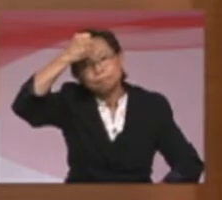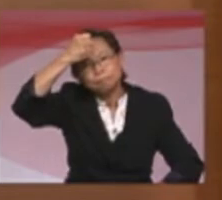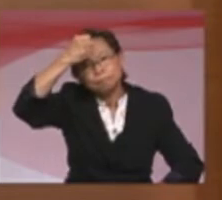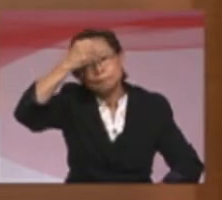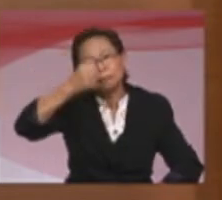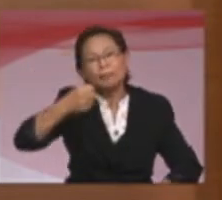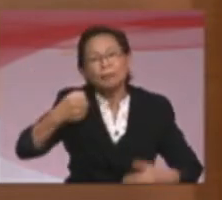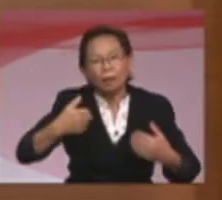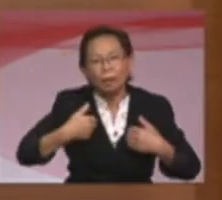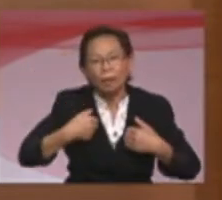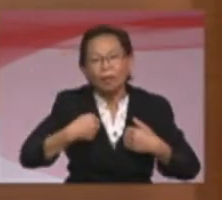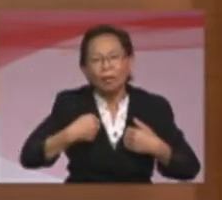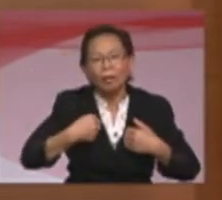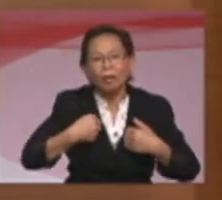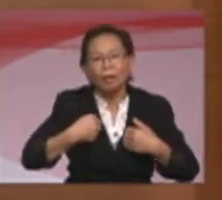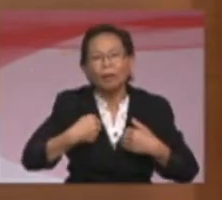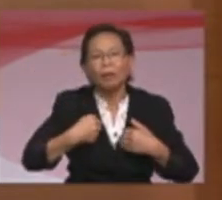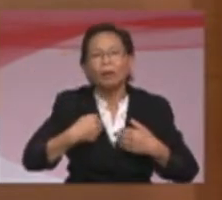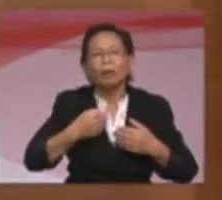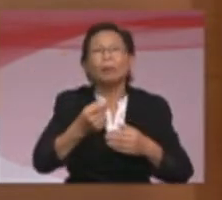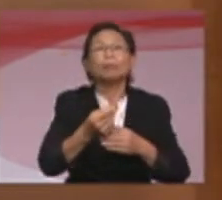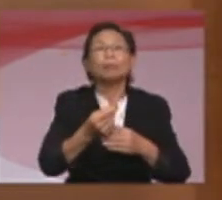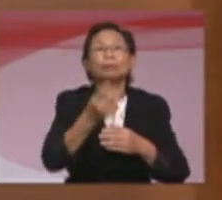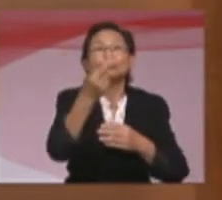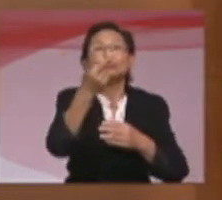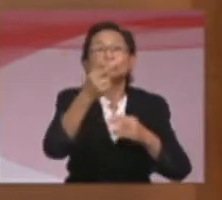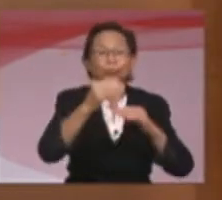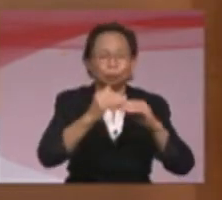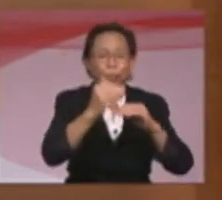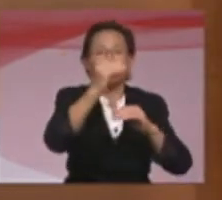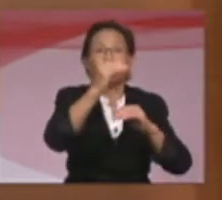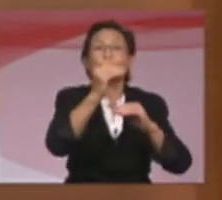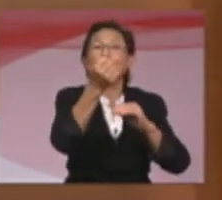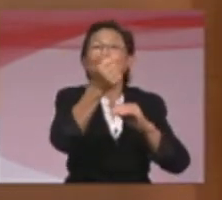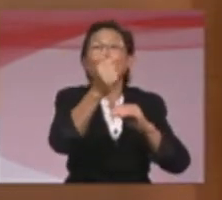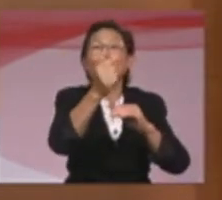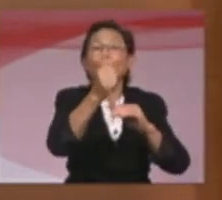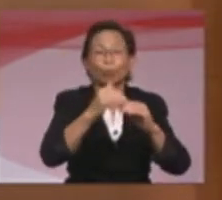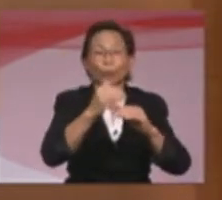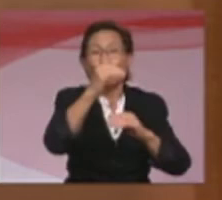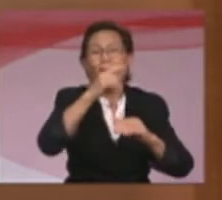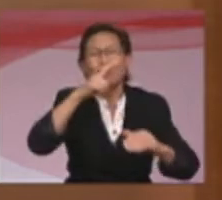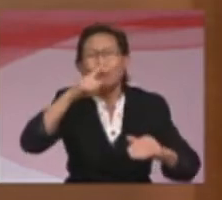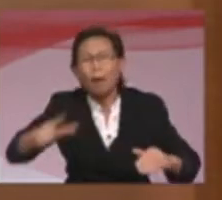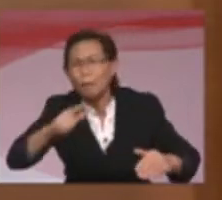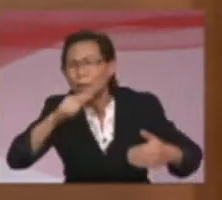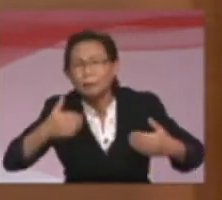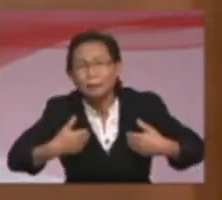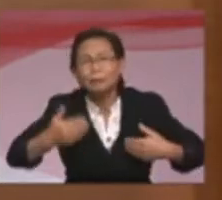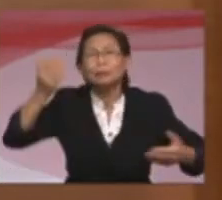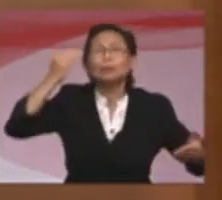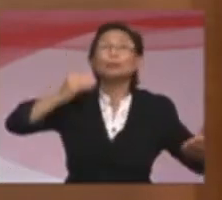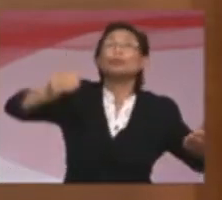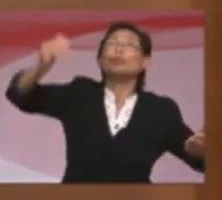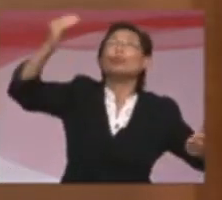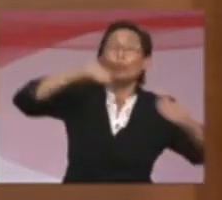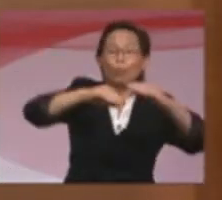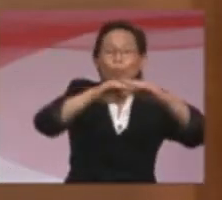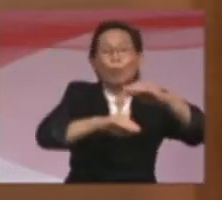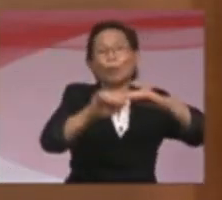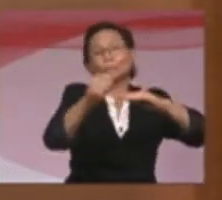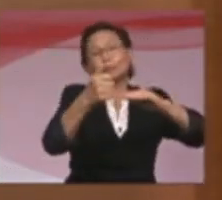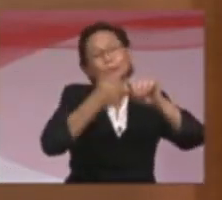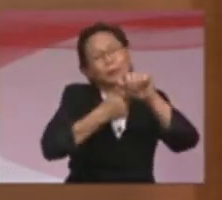kos positif 2 angka yang telah lama kita tidak dapat di negara kita. Dulu single digit setiap